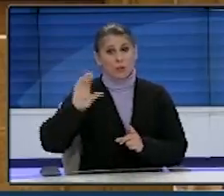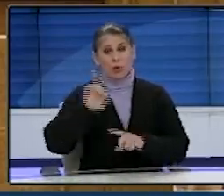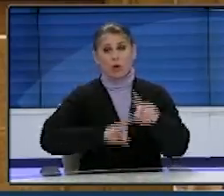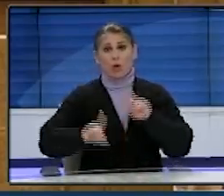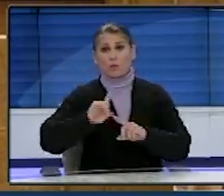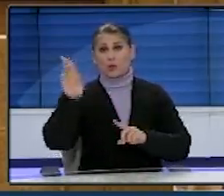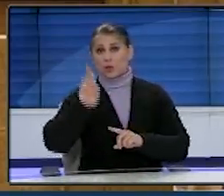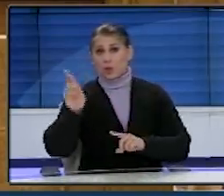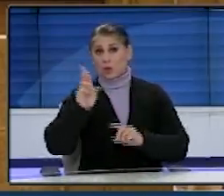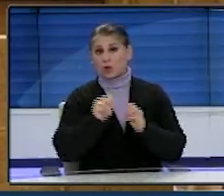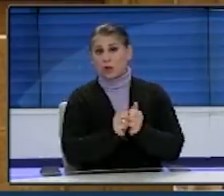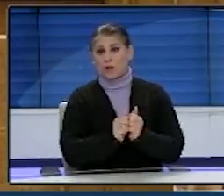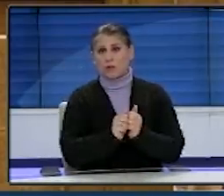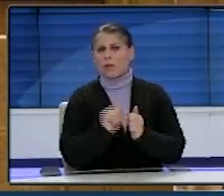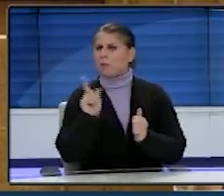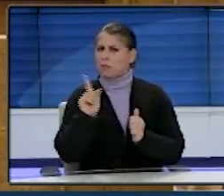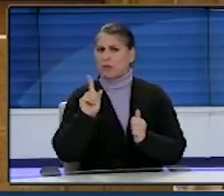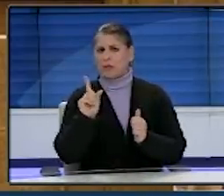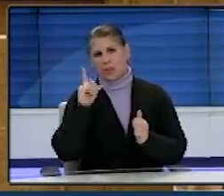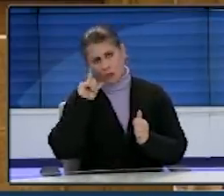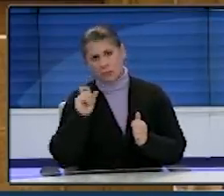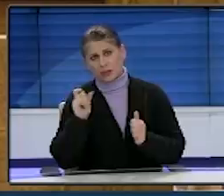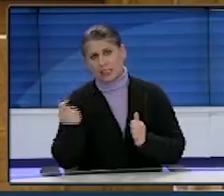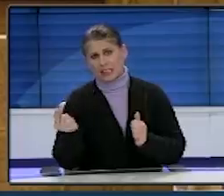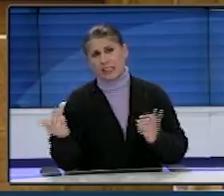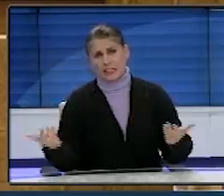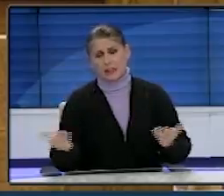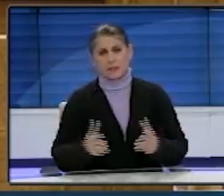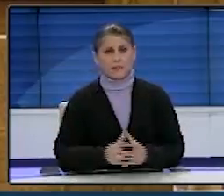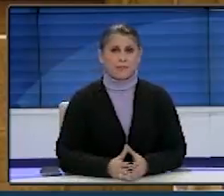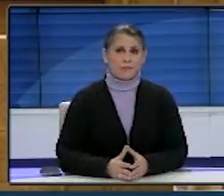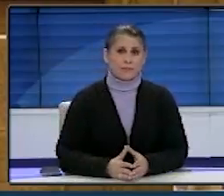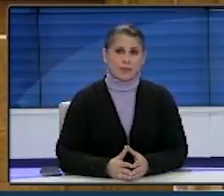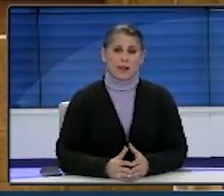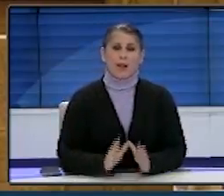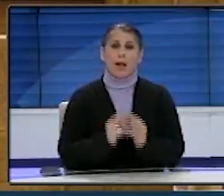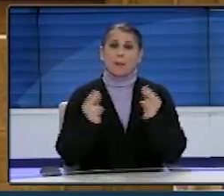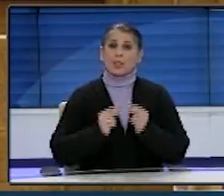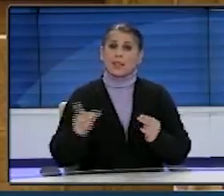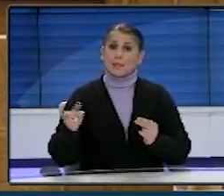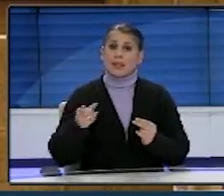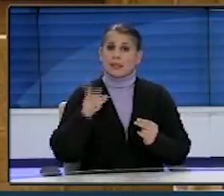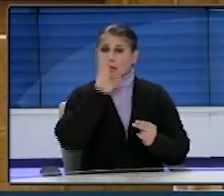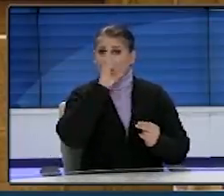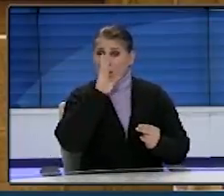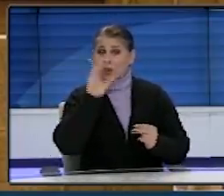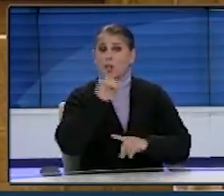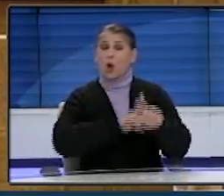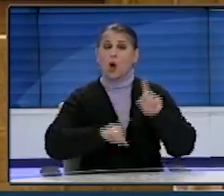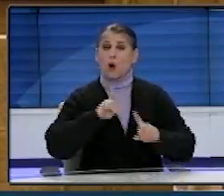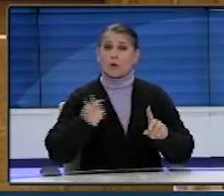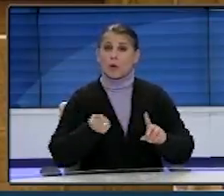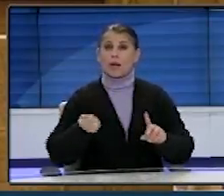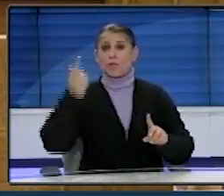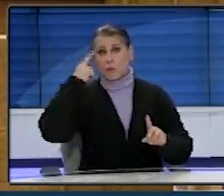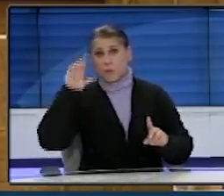είναι ρωσόφιλοι από αυτούς, που δεν είναι βέβαια, όπως ξέρετε, και λίγοι. Συνεπώς, είναι υποκρισία όσων κάνουν